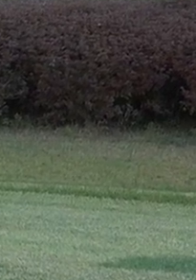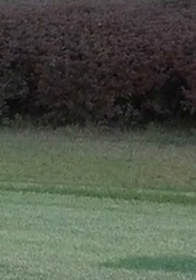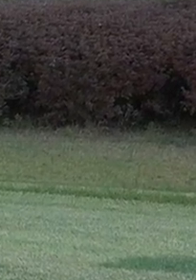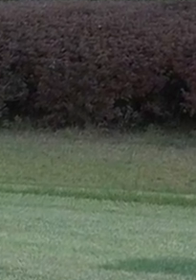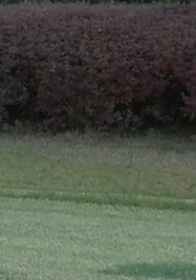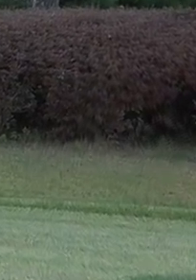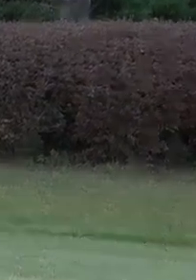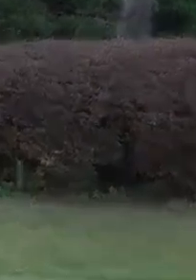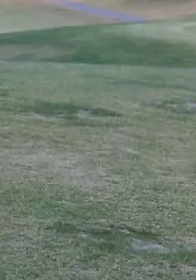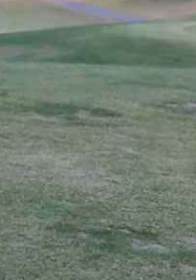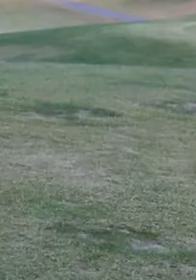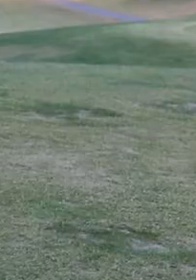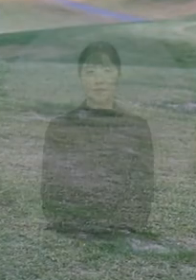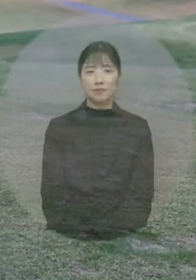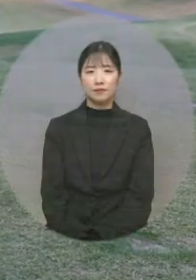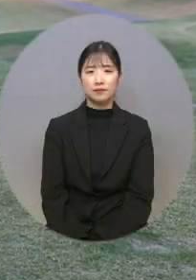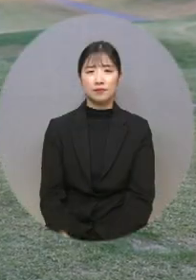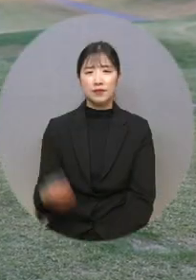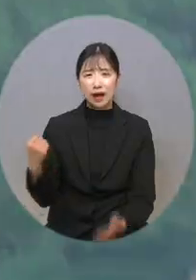아이고!